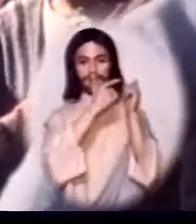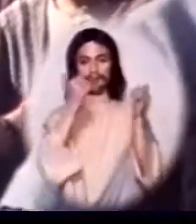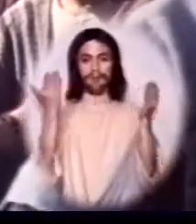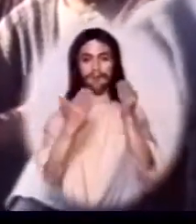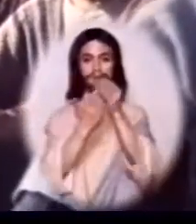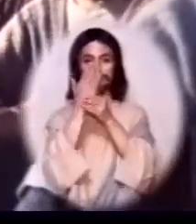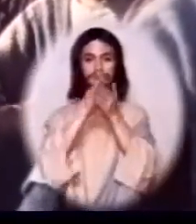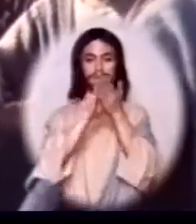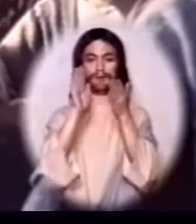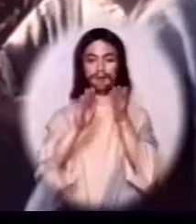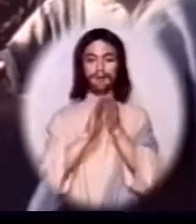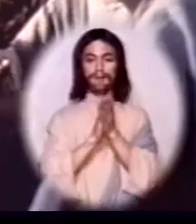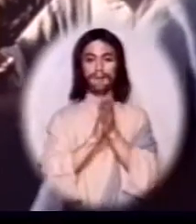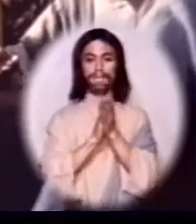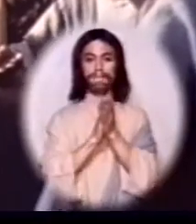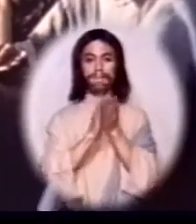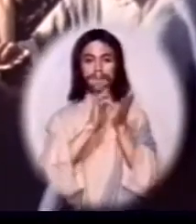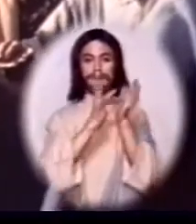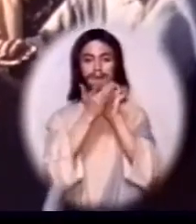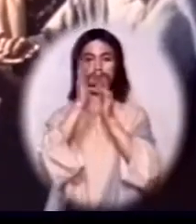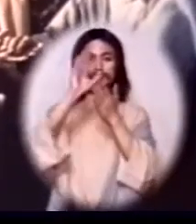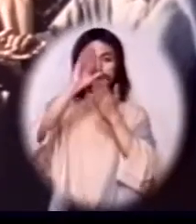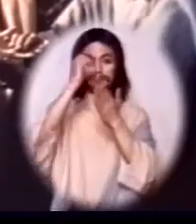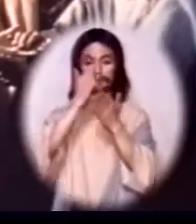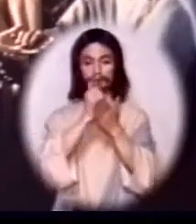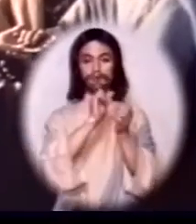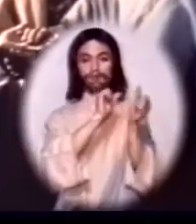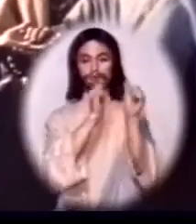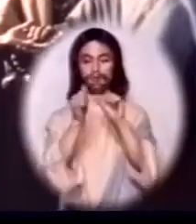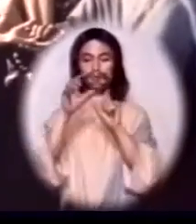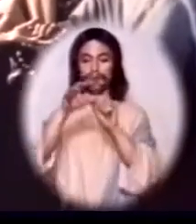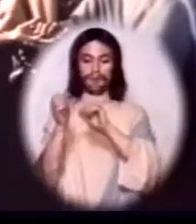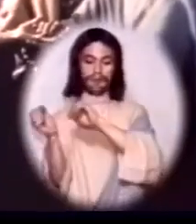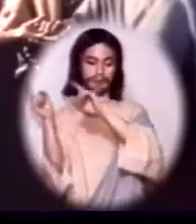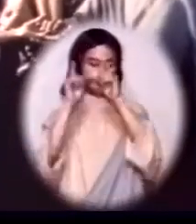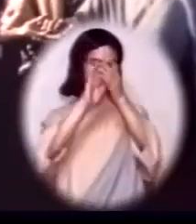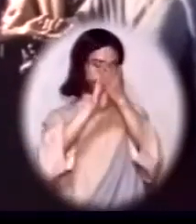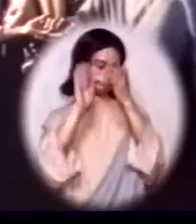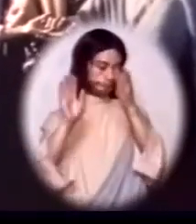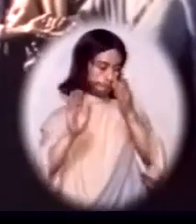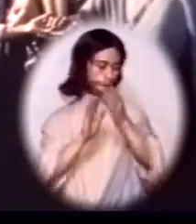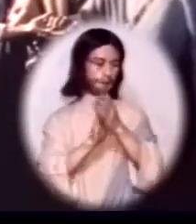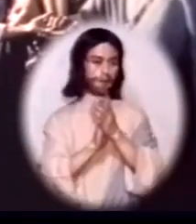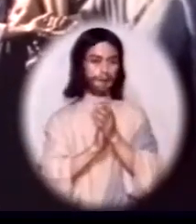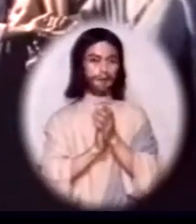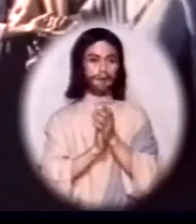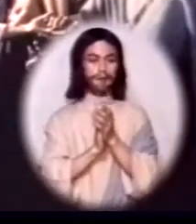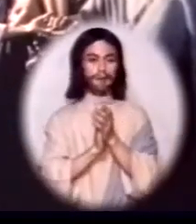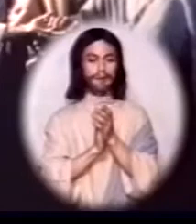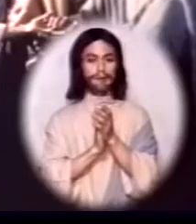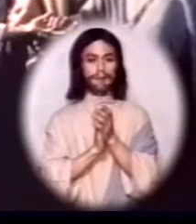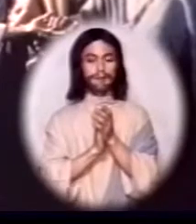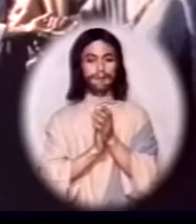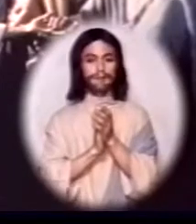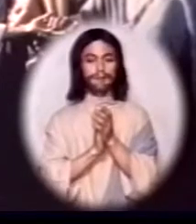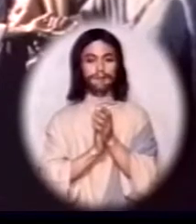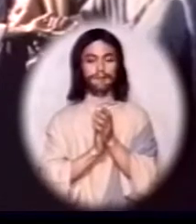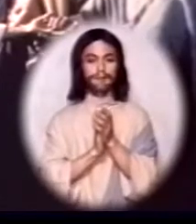일이 일어났습니다. 예수 그리스도가 죽음에서 살아나셨습니다.